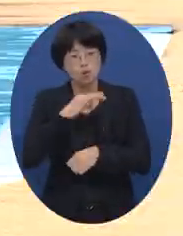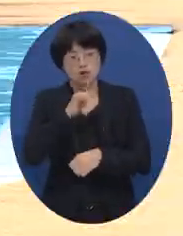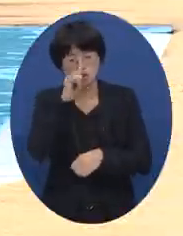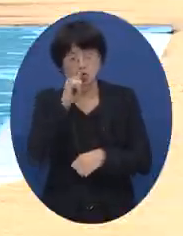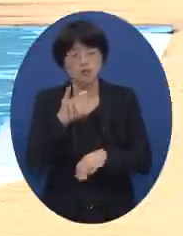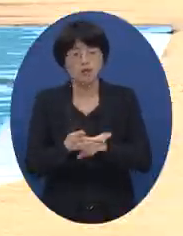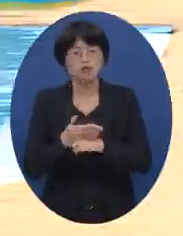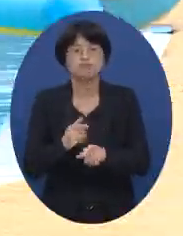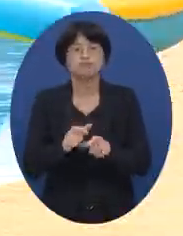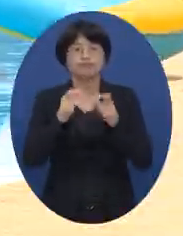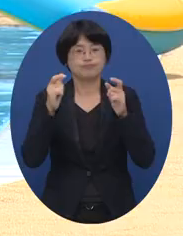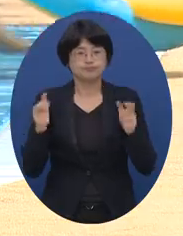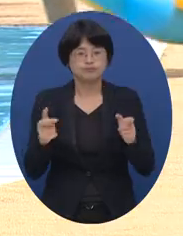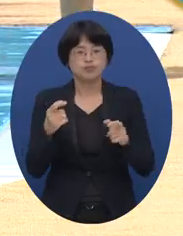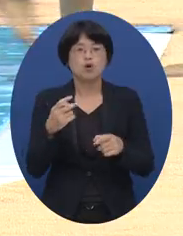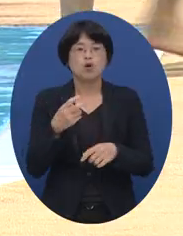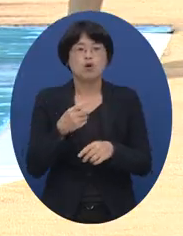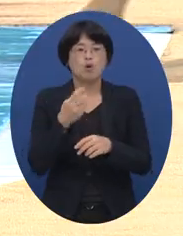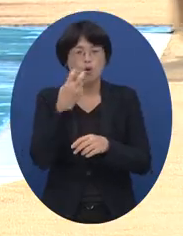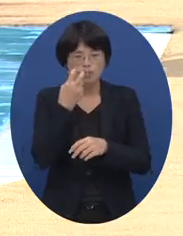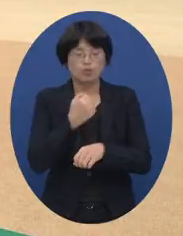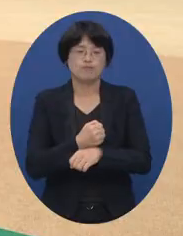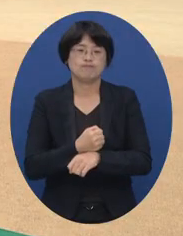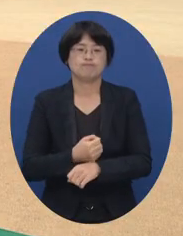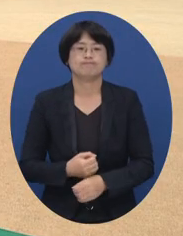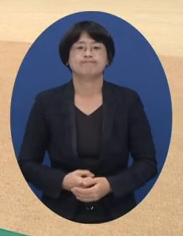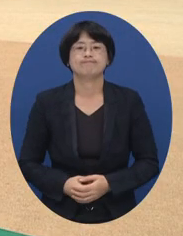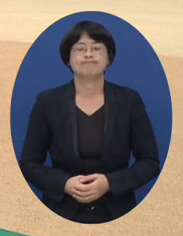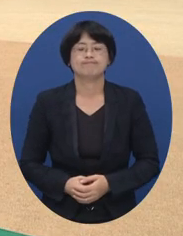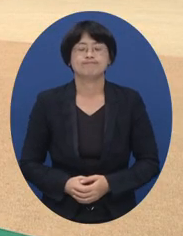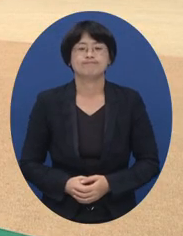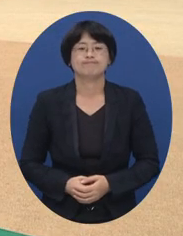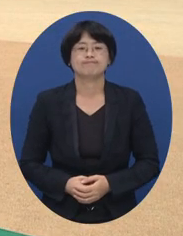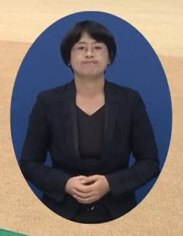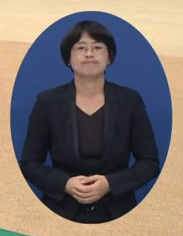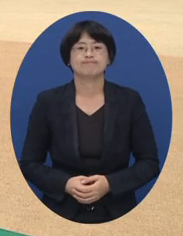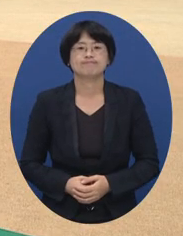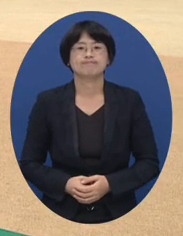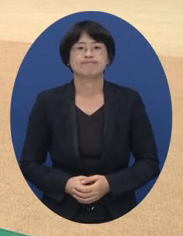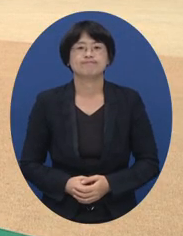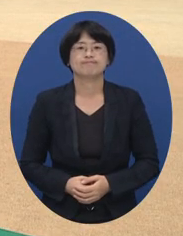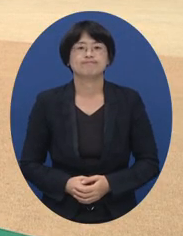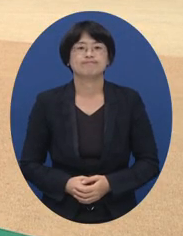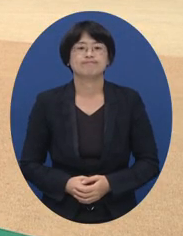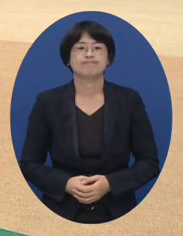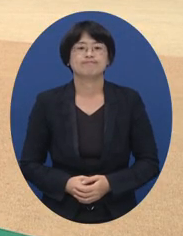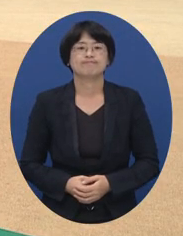지자체에도 확대할 수 있을지 검토할 계획입니다. 경기주TV 한선지입니다.